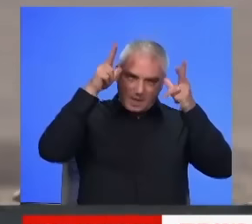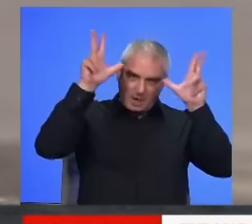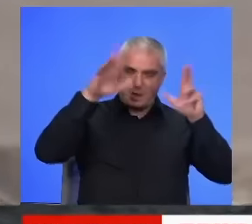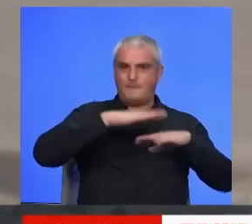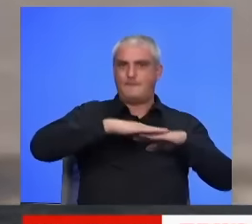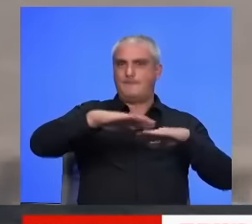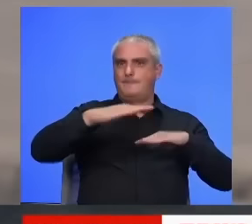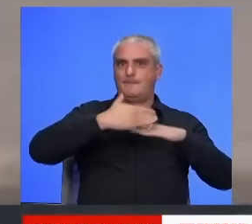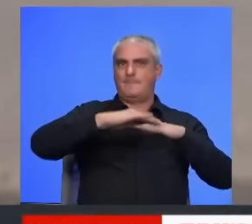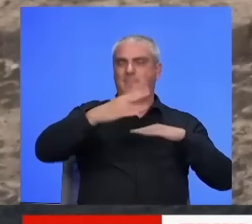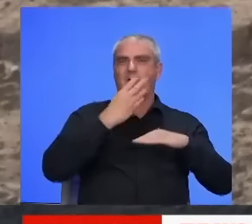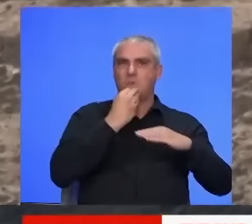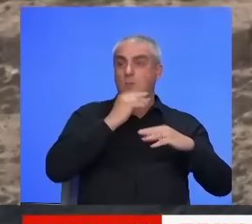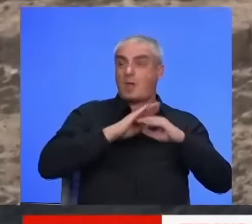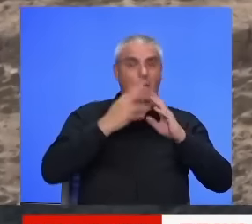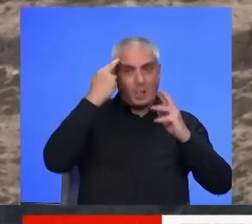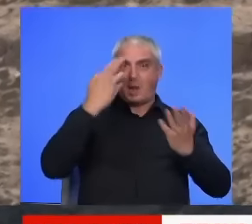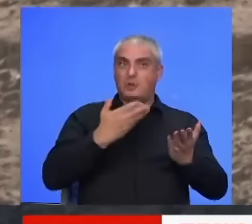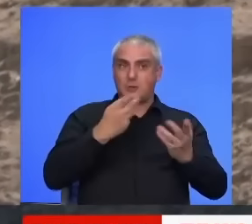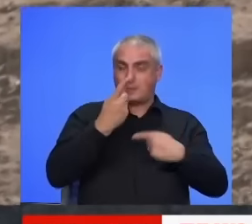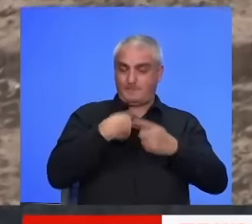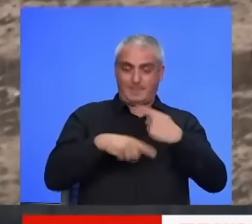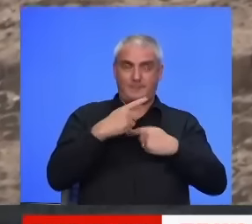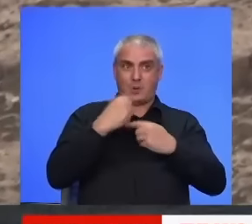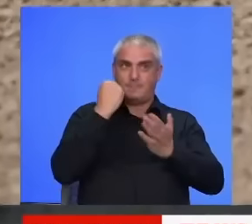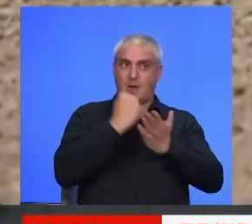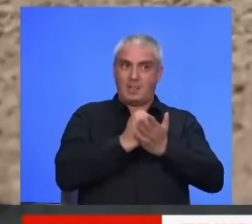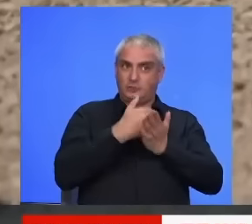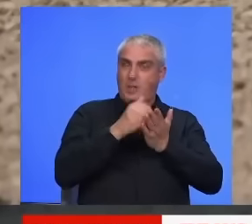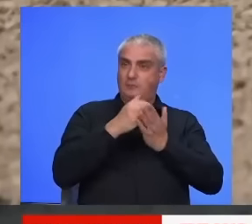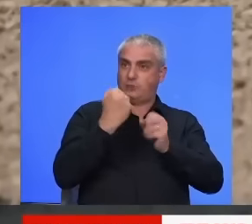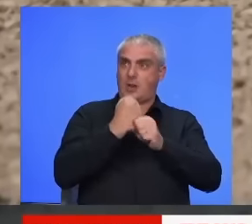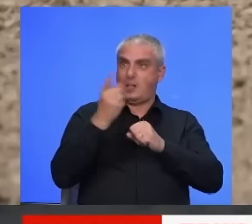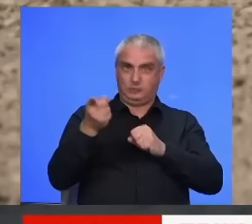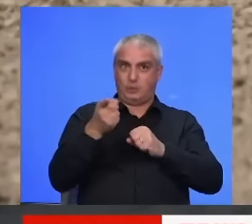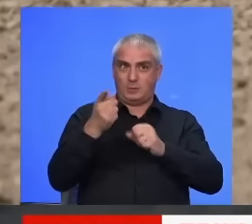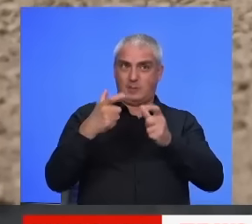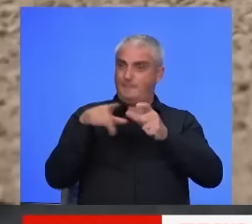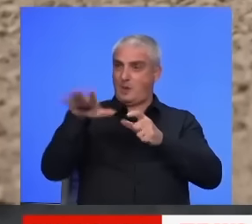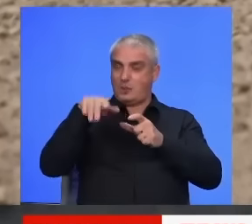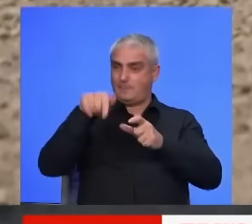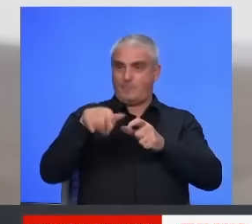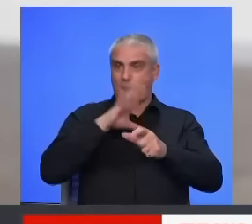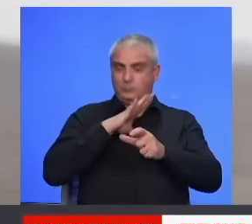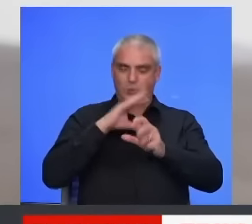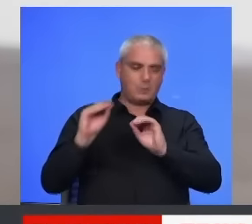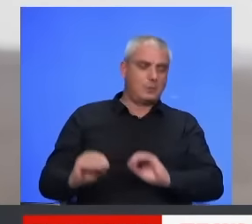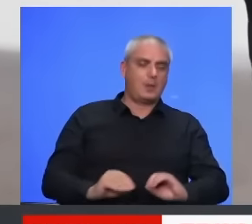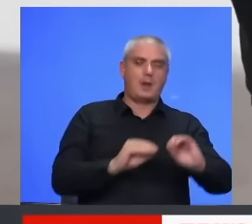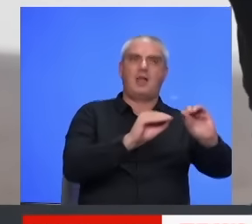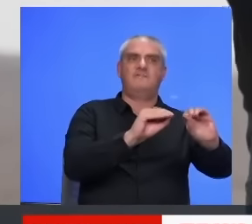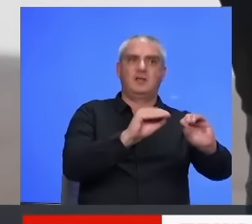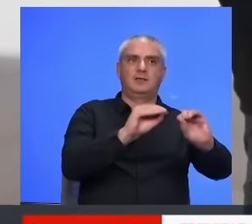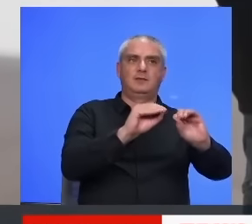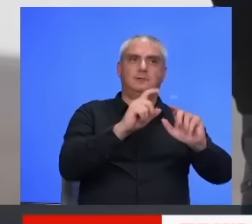שמורות הטבע, כשכל הרעיון היה, במקום לאשר להם, להמשיך להפעיל את הבריכות פה, במקום שזה מסוכן, להעביר את זה, מה שנקרא